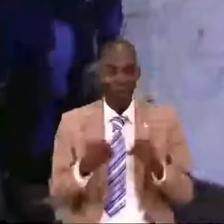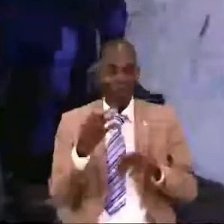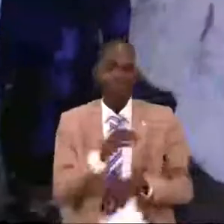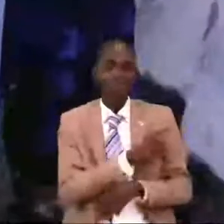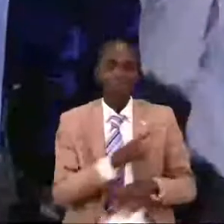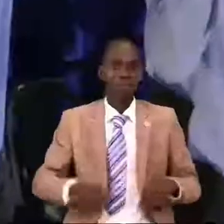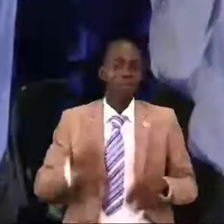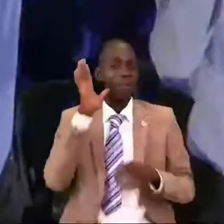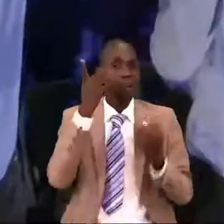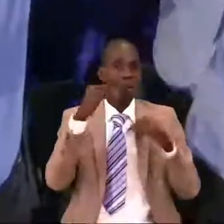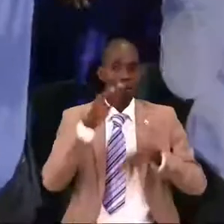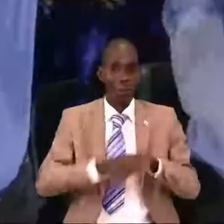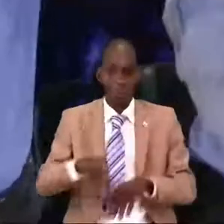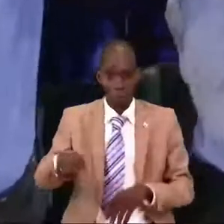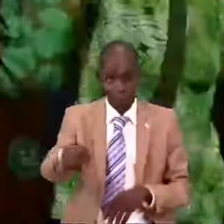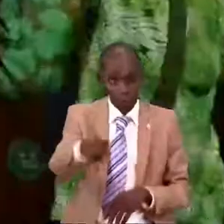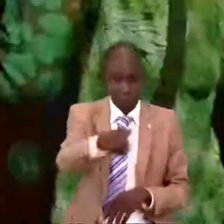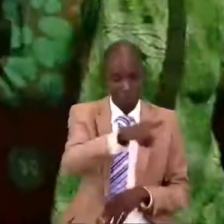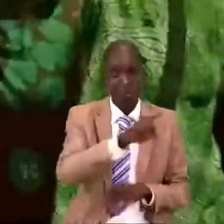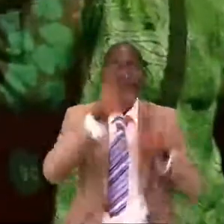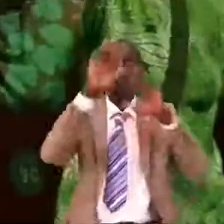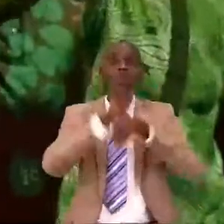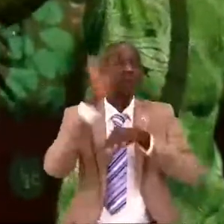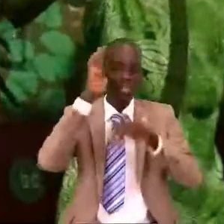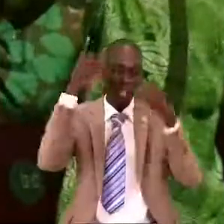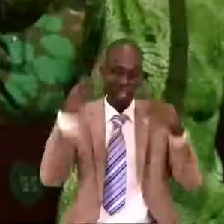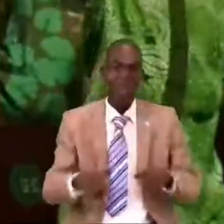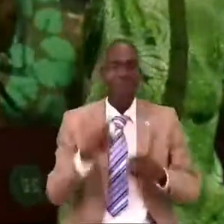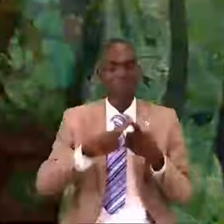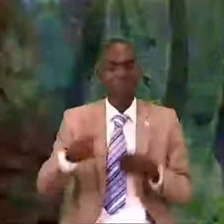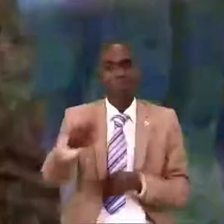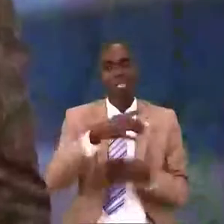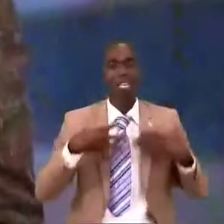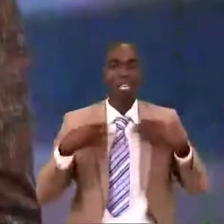La guérison aura lieu. La délivrance aura lieu.